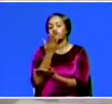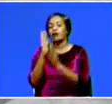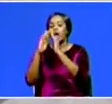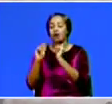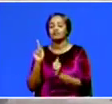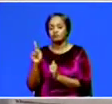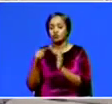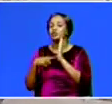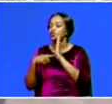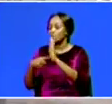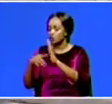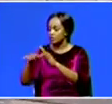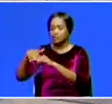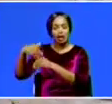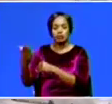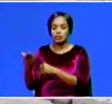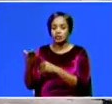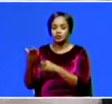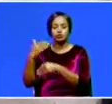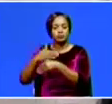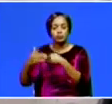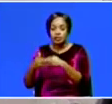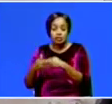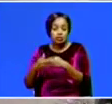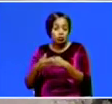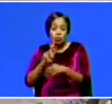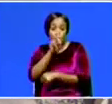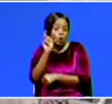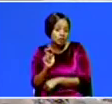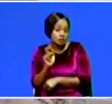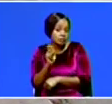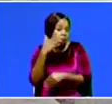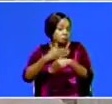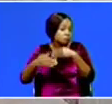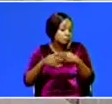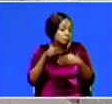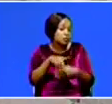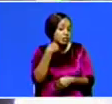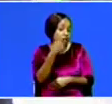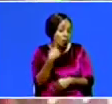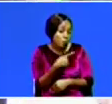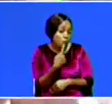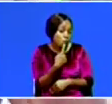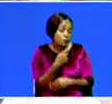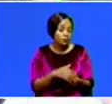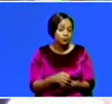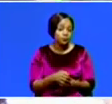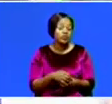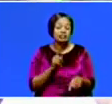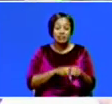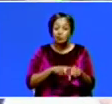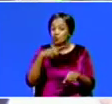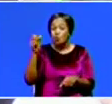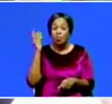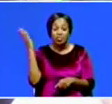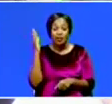nje ili lisibomolewe. Je, jengo hili ni la nani na ni vipi limejipata nje? City Hall ukienda